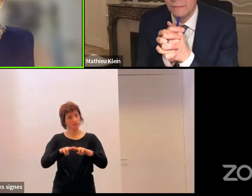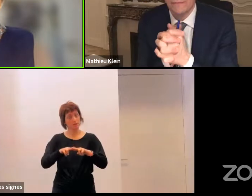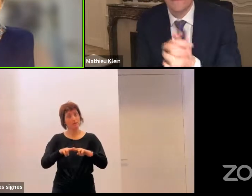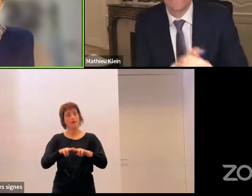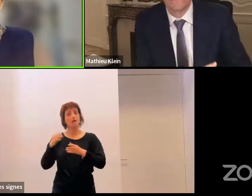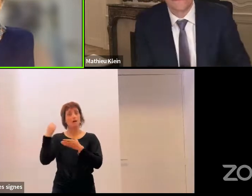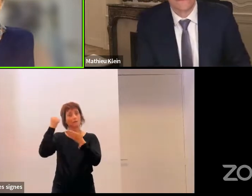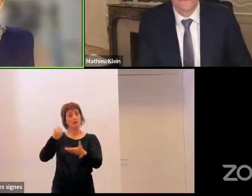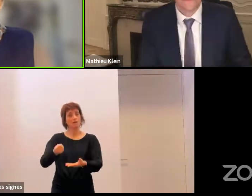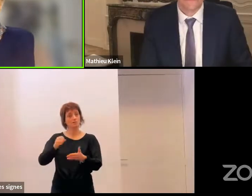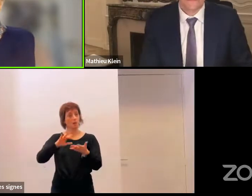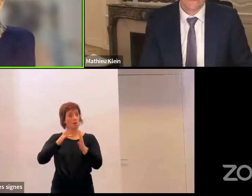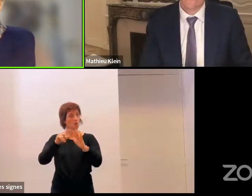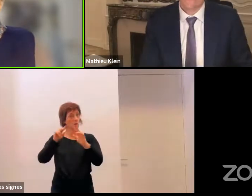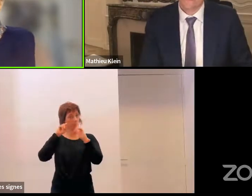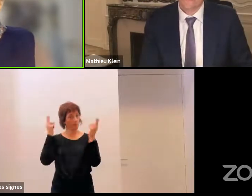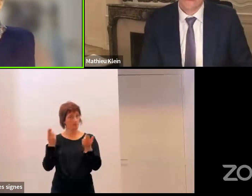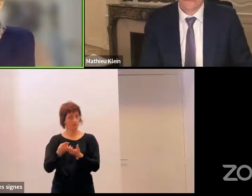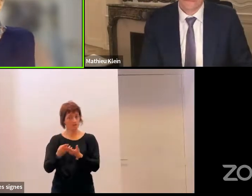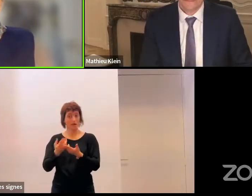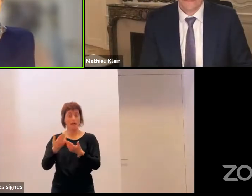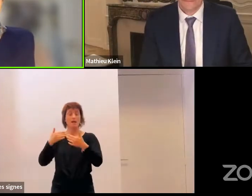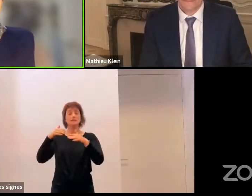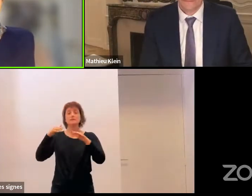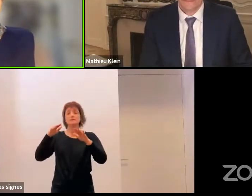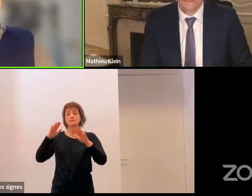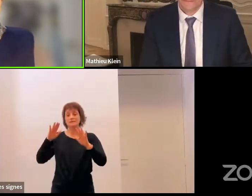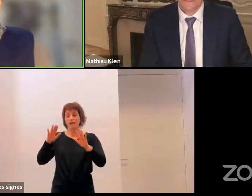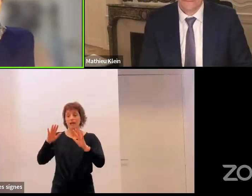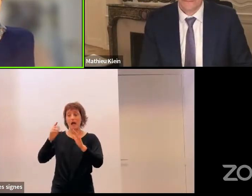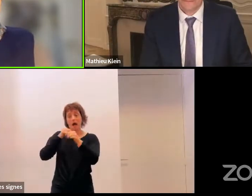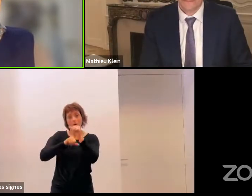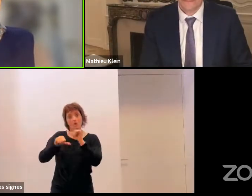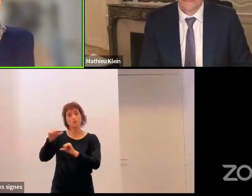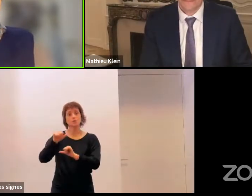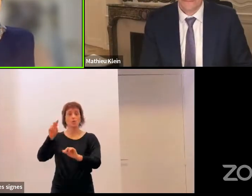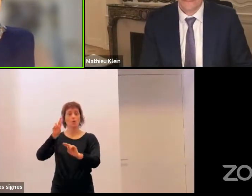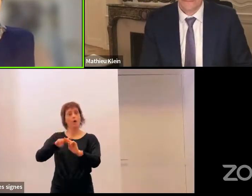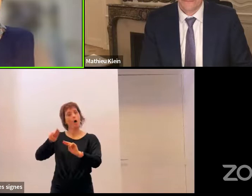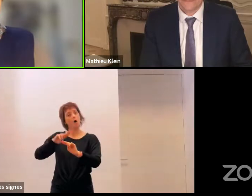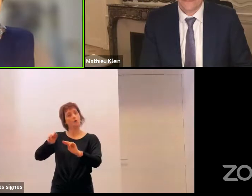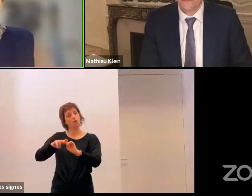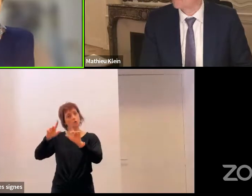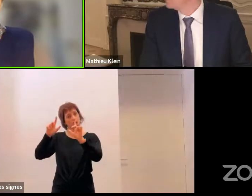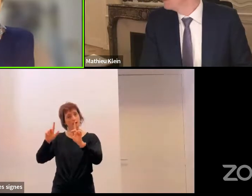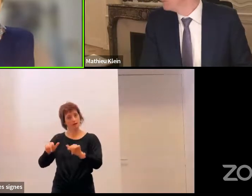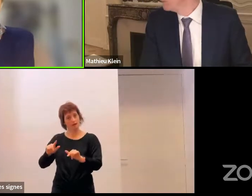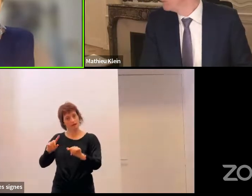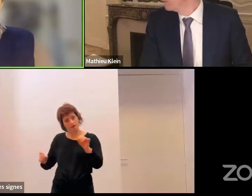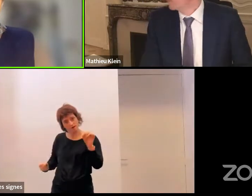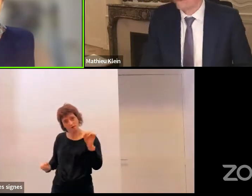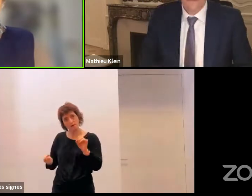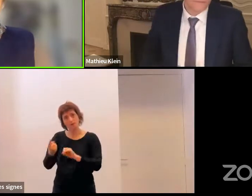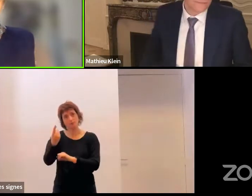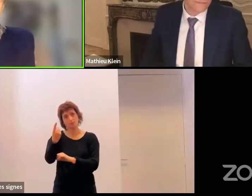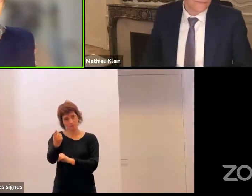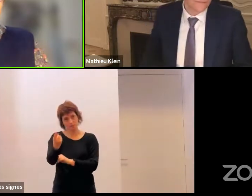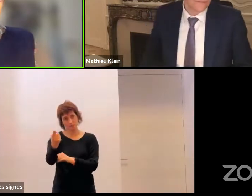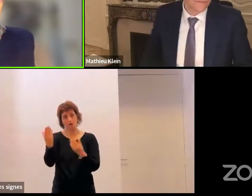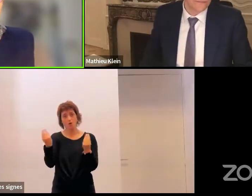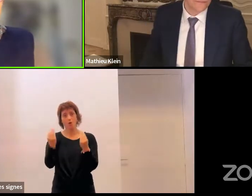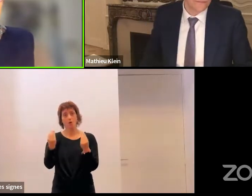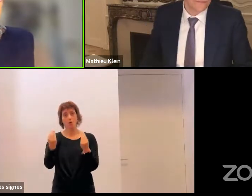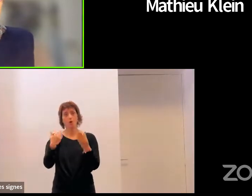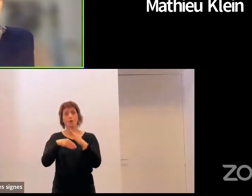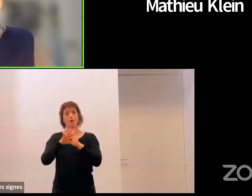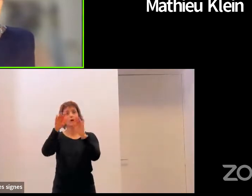de son patrimoine sous réserve d'assurer l'entretien de sa concession à durée perpétuelle, située au cimetière du